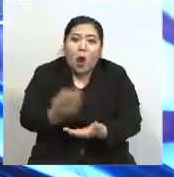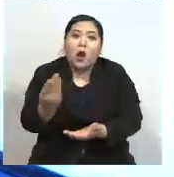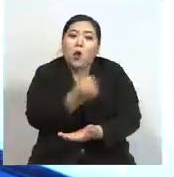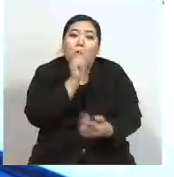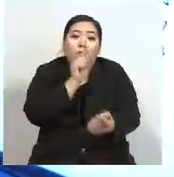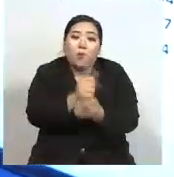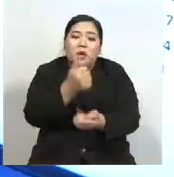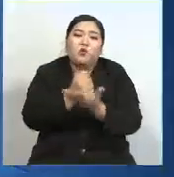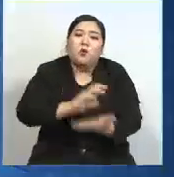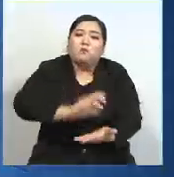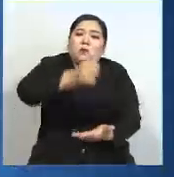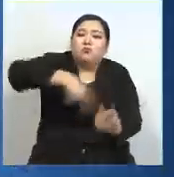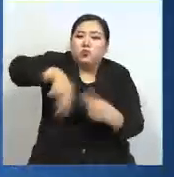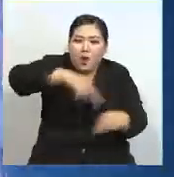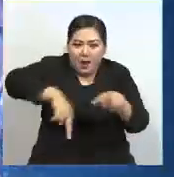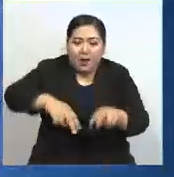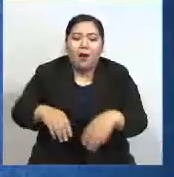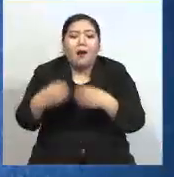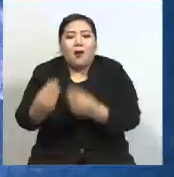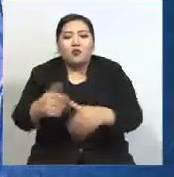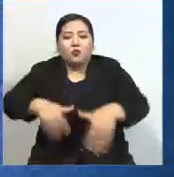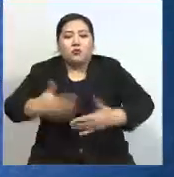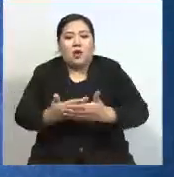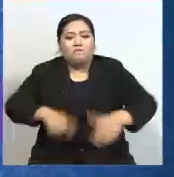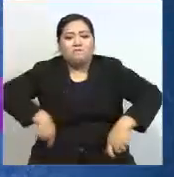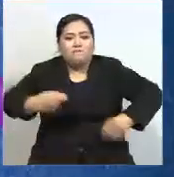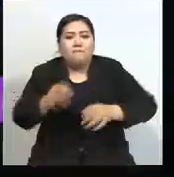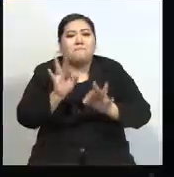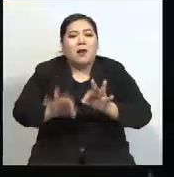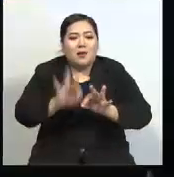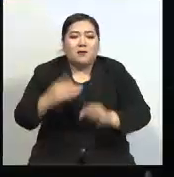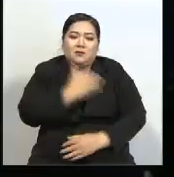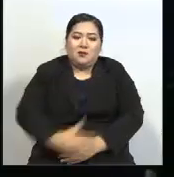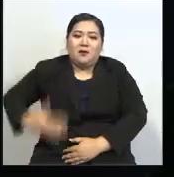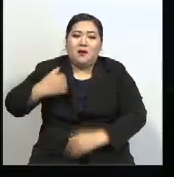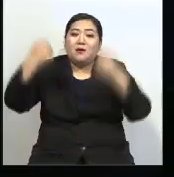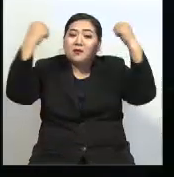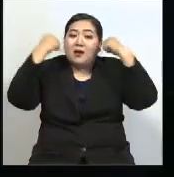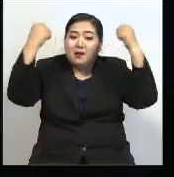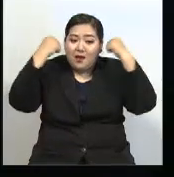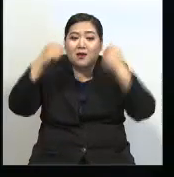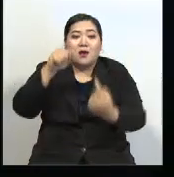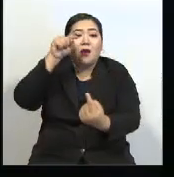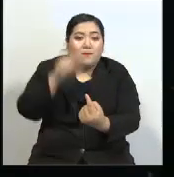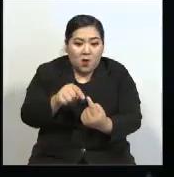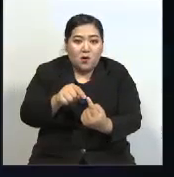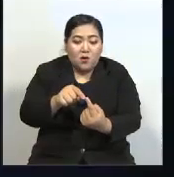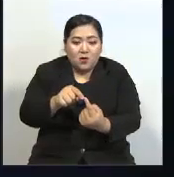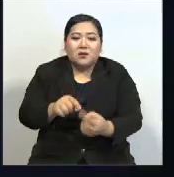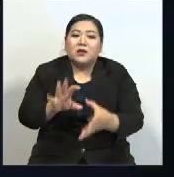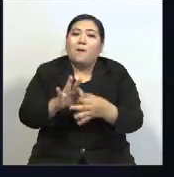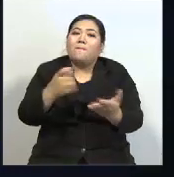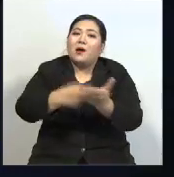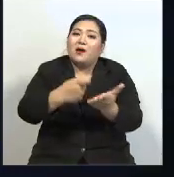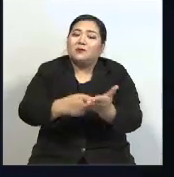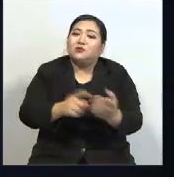อดคล้องกับนโยบายของกระทรวงที่ให้ประชาชนลดรายจ่ายเพิ่มรายได้ร่างกายแข็งแรงแล้วก็สอดรับกับหลักประกันสุขภาพทั่วหน้า